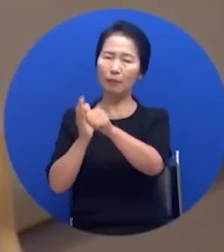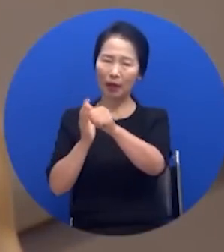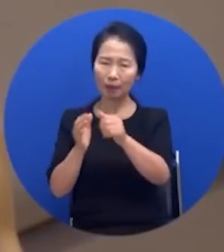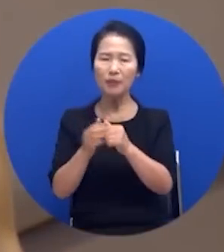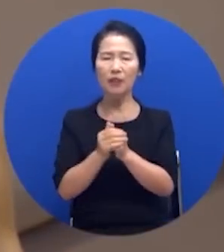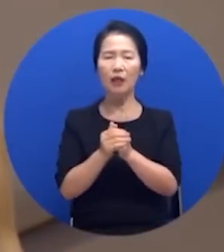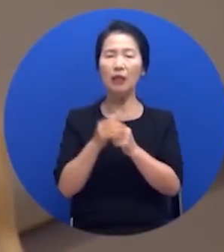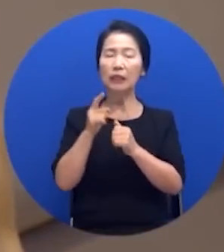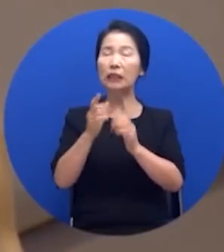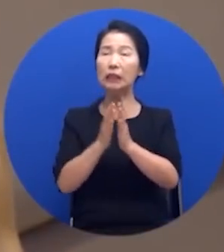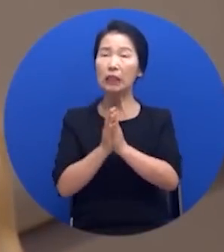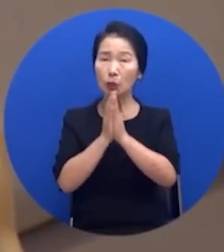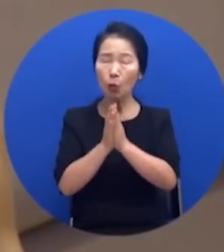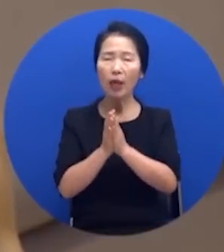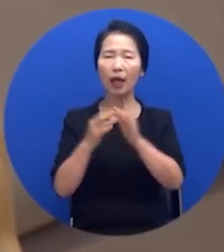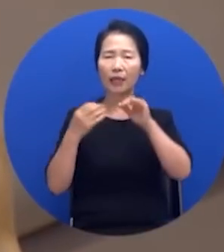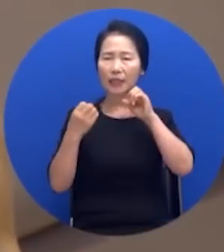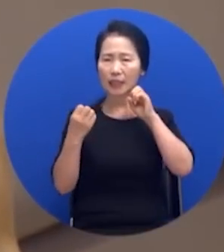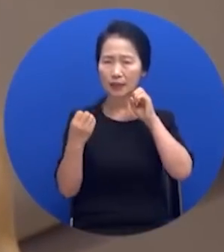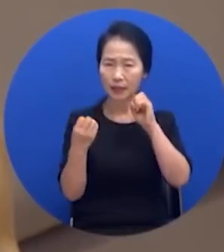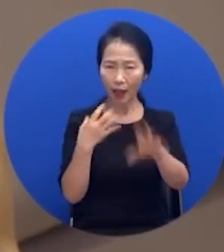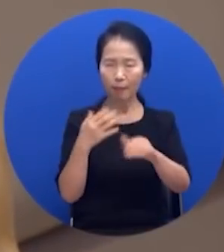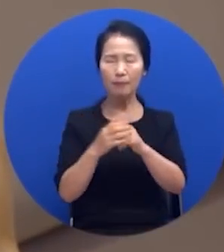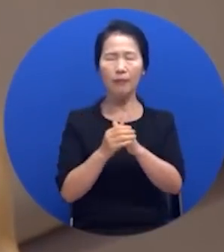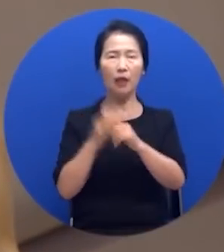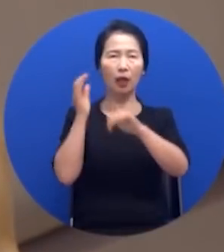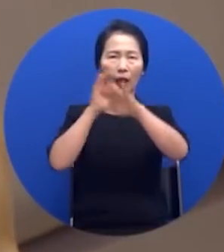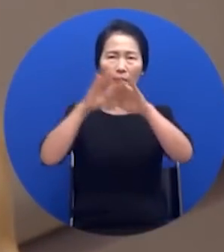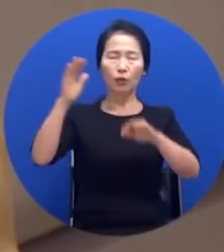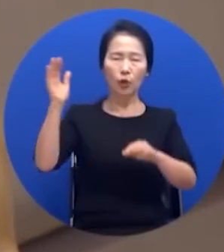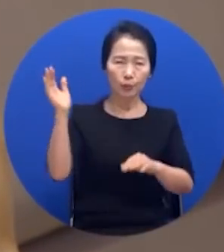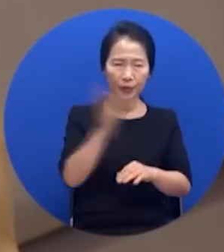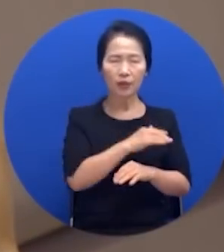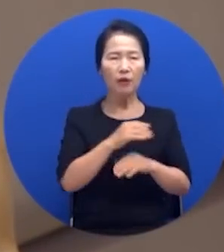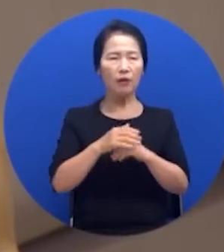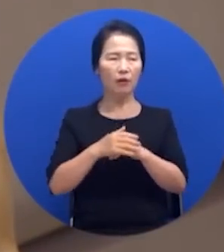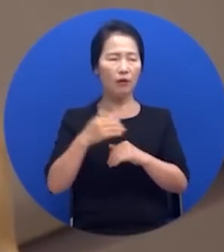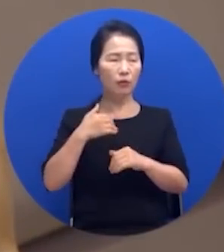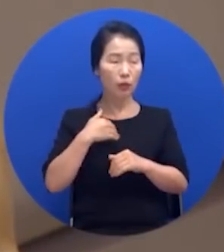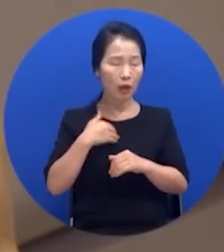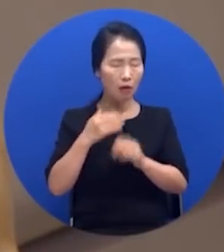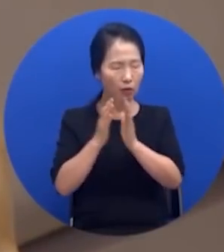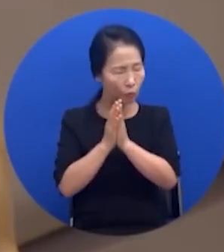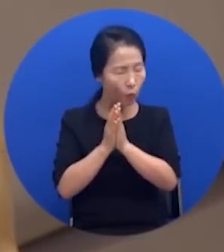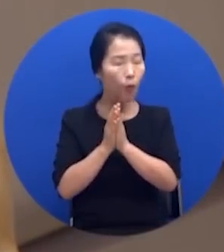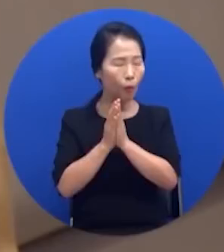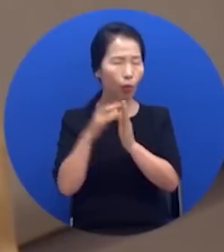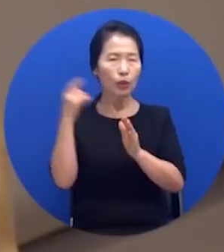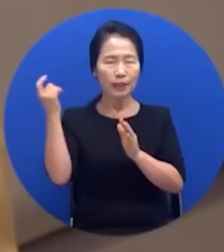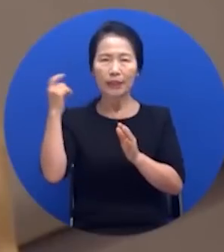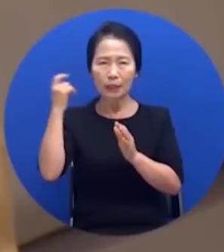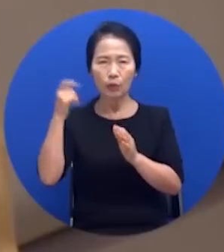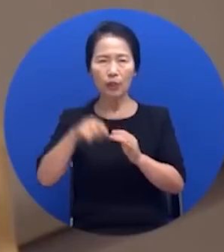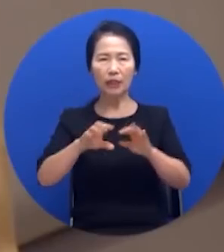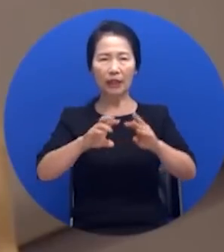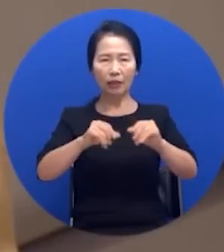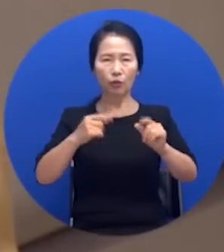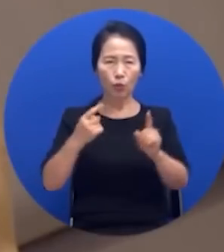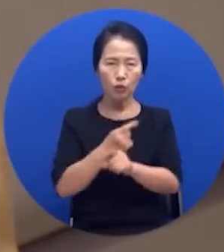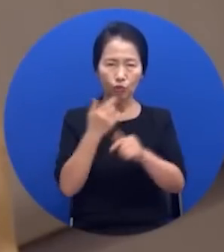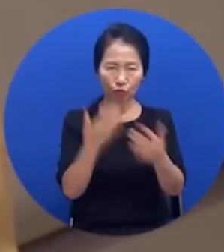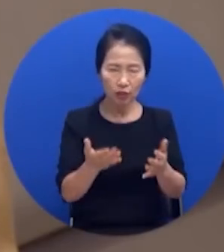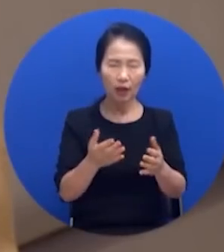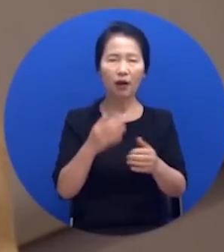그 기도의 응답으로 하늘로부터 내가 하늘에서 기도를 듣고 이 땅을 고친다는